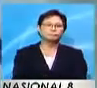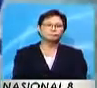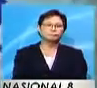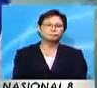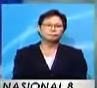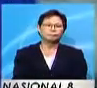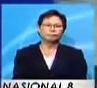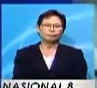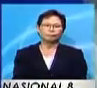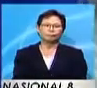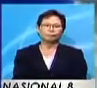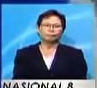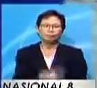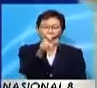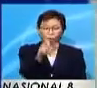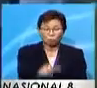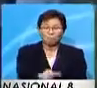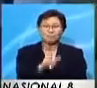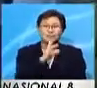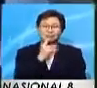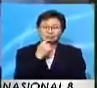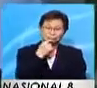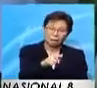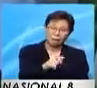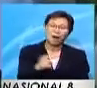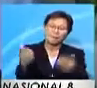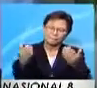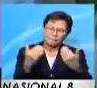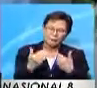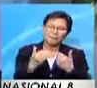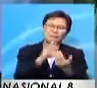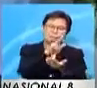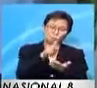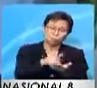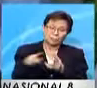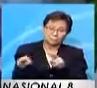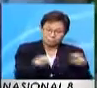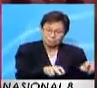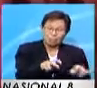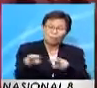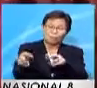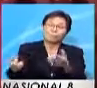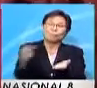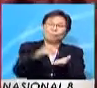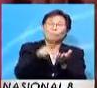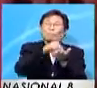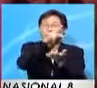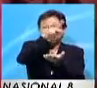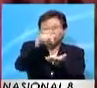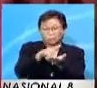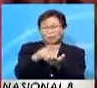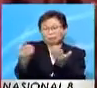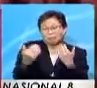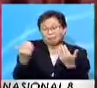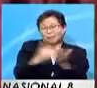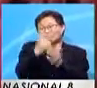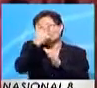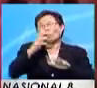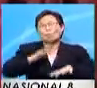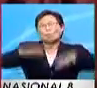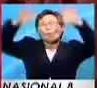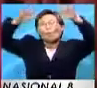ditutup menurut mangsa mereka diarahkan kembali semula ke pusat pemindahan ekoran hujan lebat serta air naik